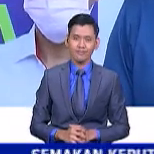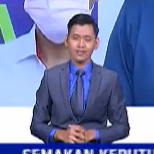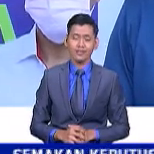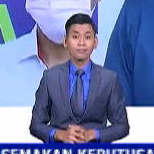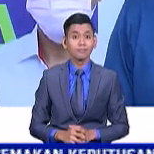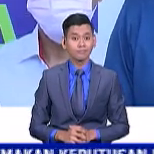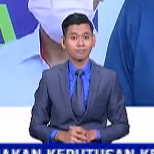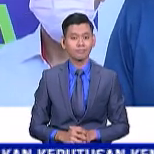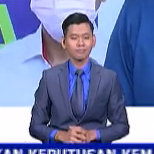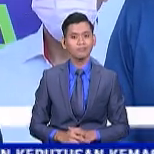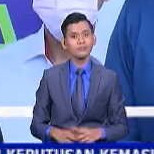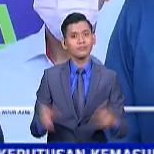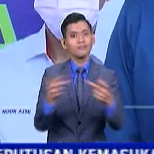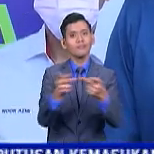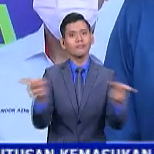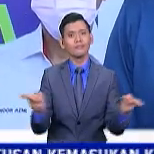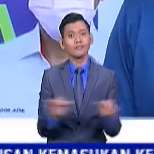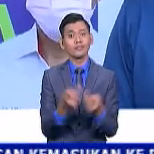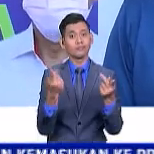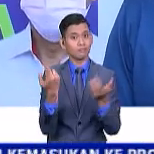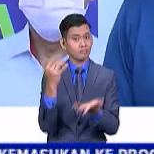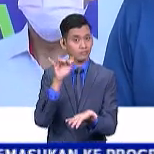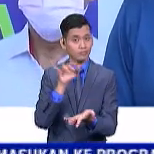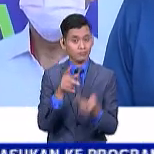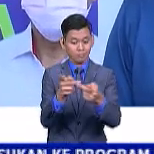Di mana kawasan itu mempunyai